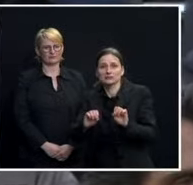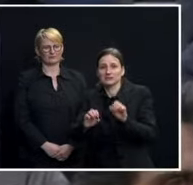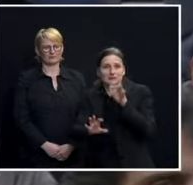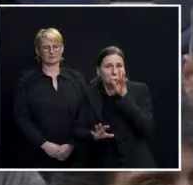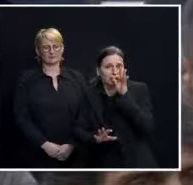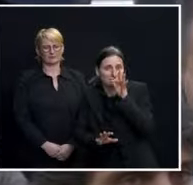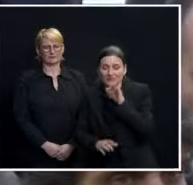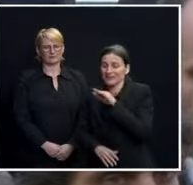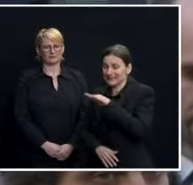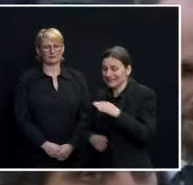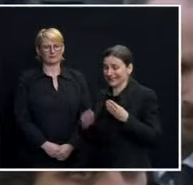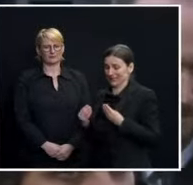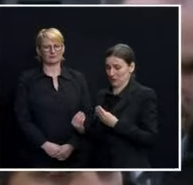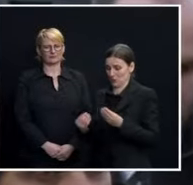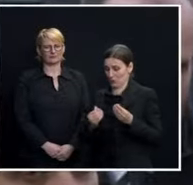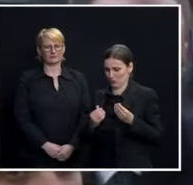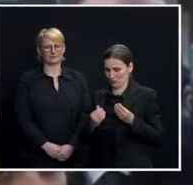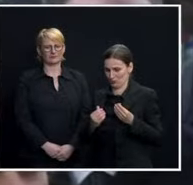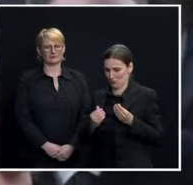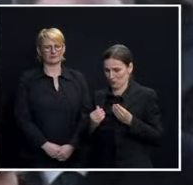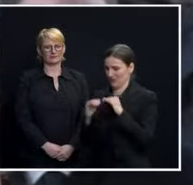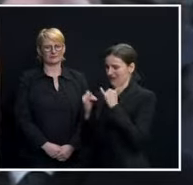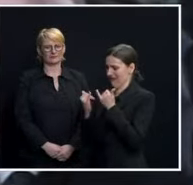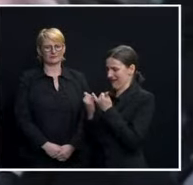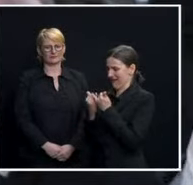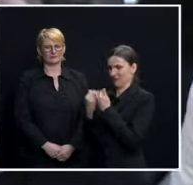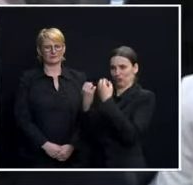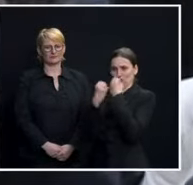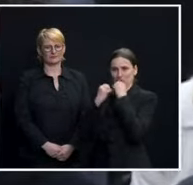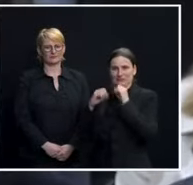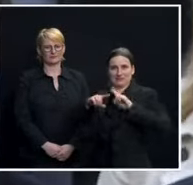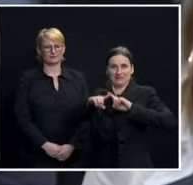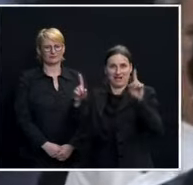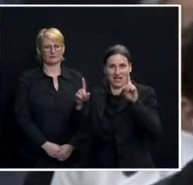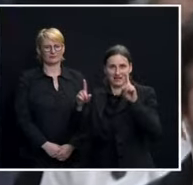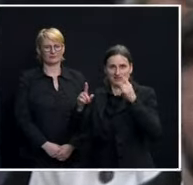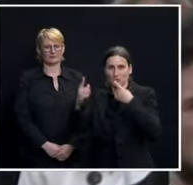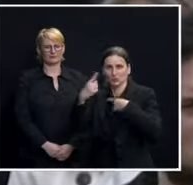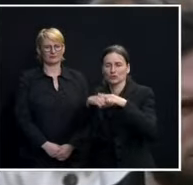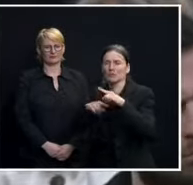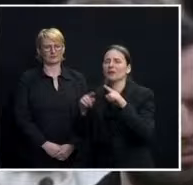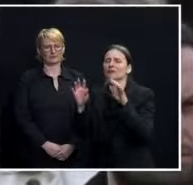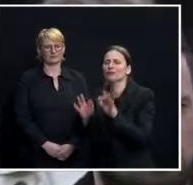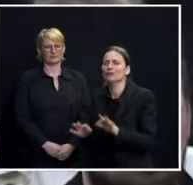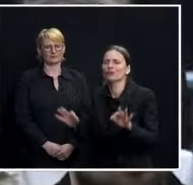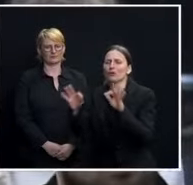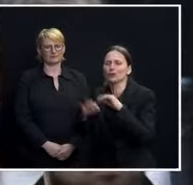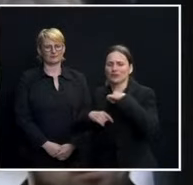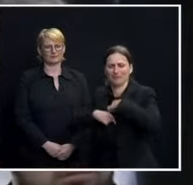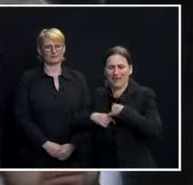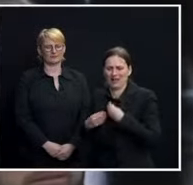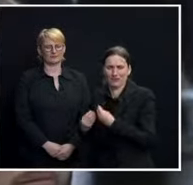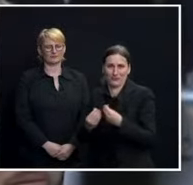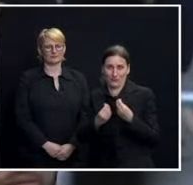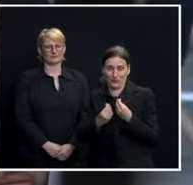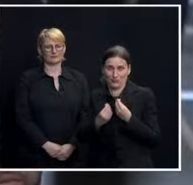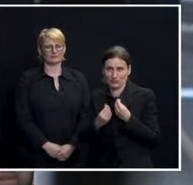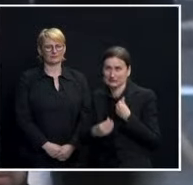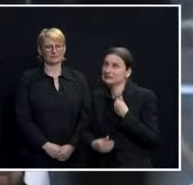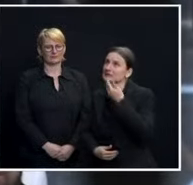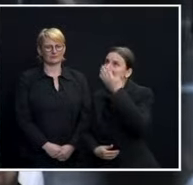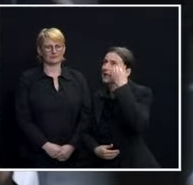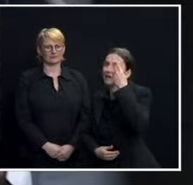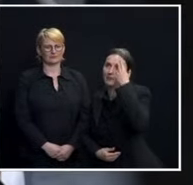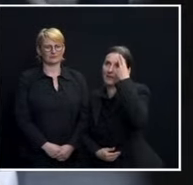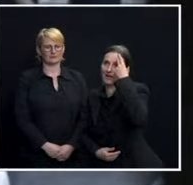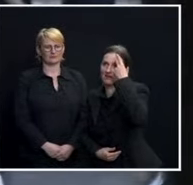Kinder merken, dass die Eltern die Kinder nicht mehr schützen können und umgekehrt, ist es eines der furchtbarsten Gefühle, die man haben kann. Und da habe ich damals irgendwie auch